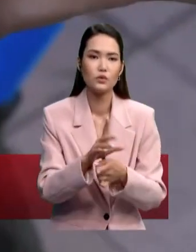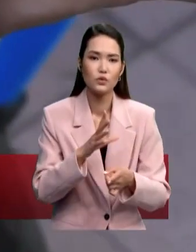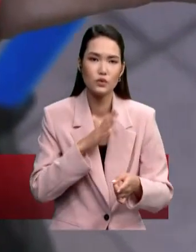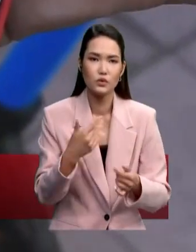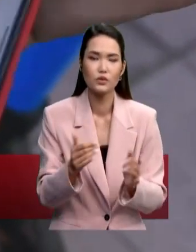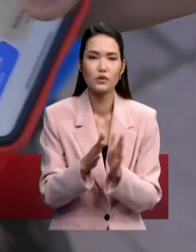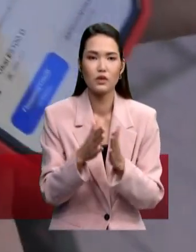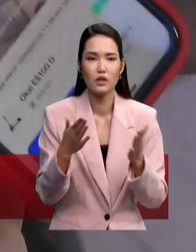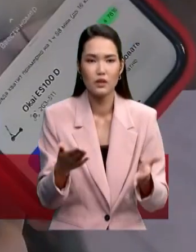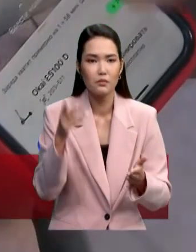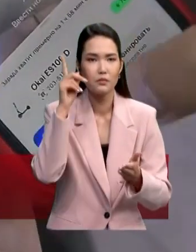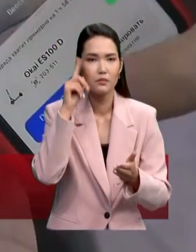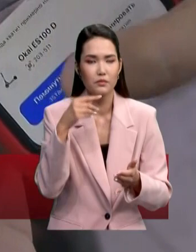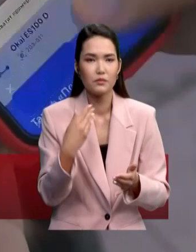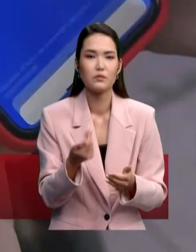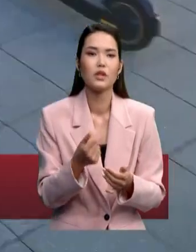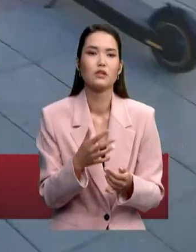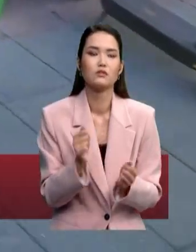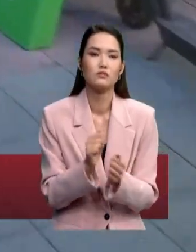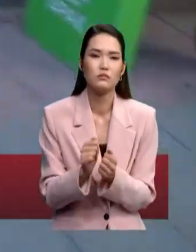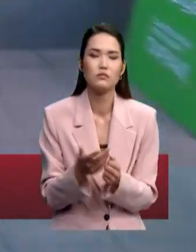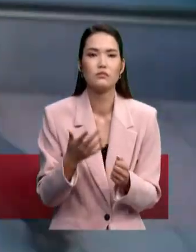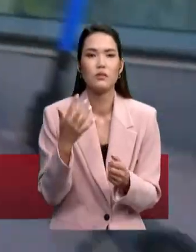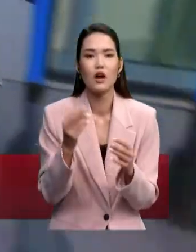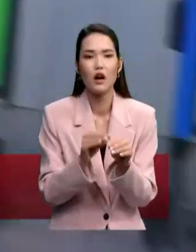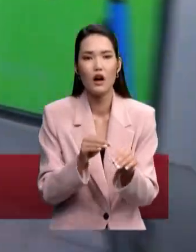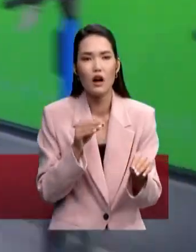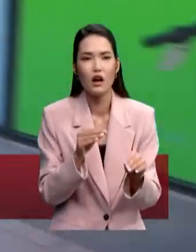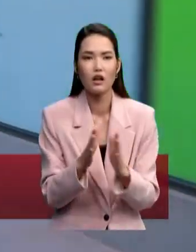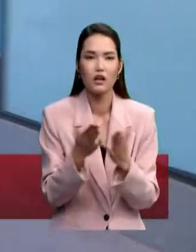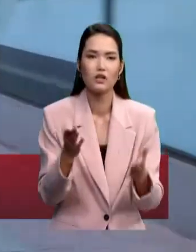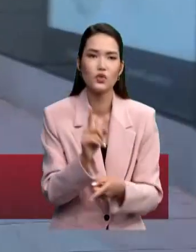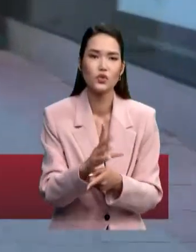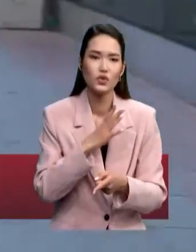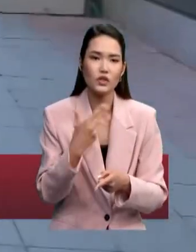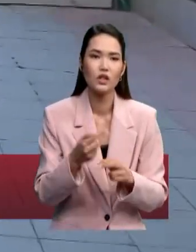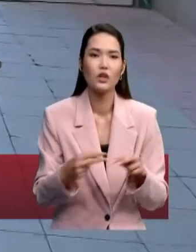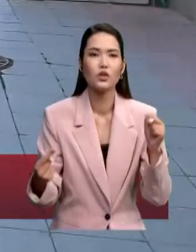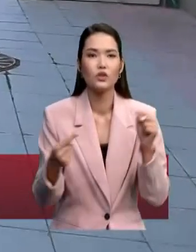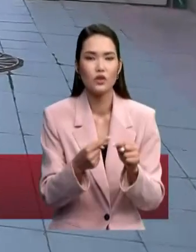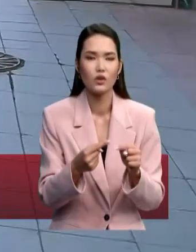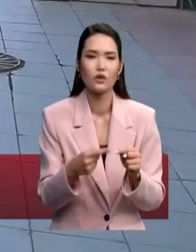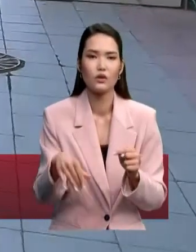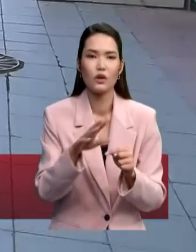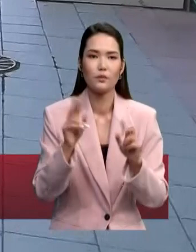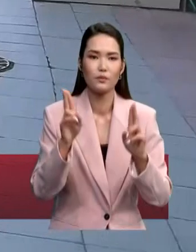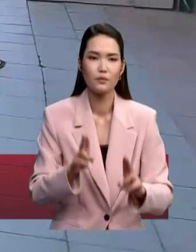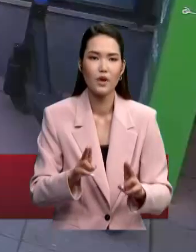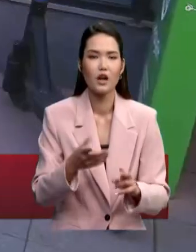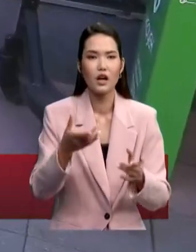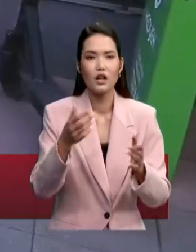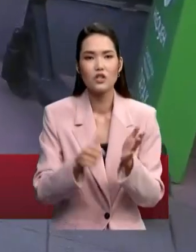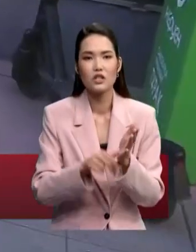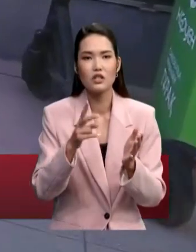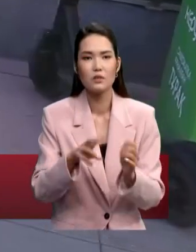когда ездят по крайней левой полосе наравне с автомобилями. Ко всему этому должна присутствовать экипировка. Ограничение 6